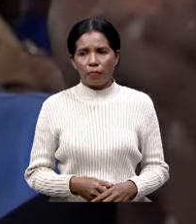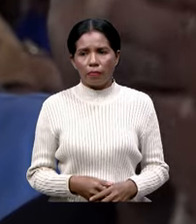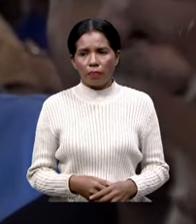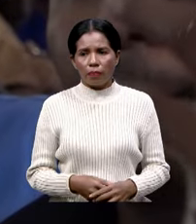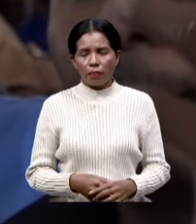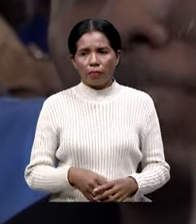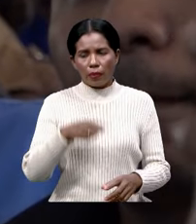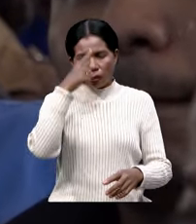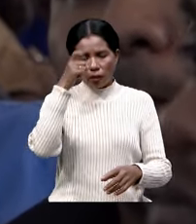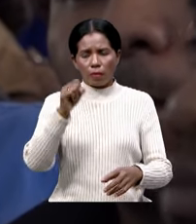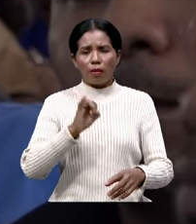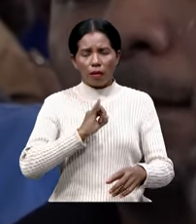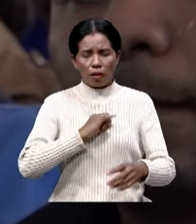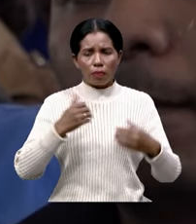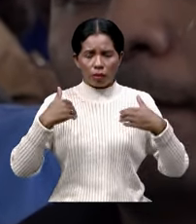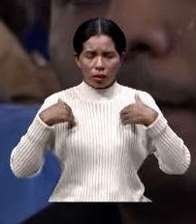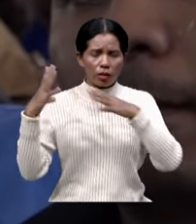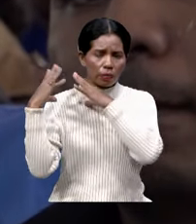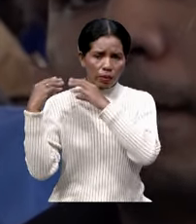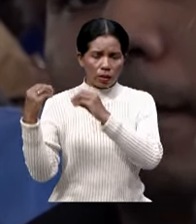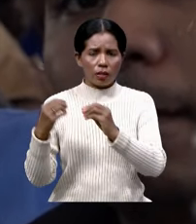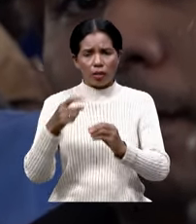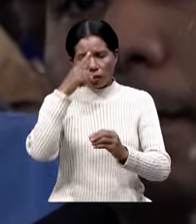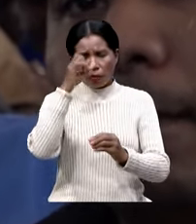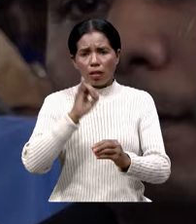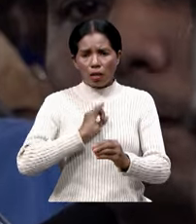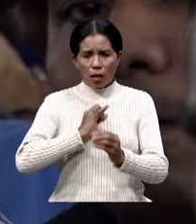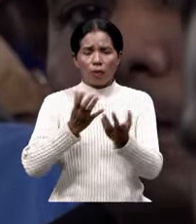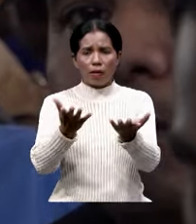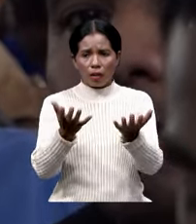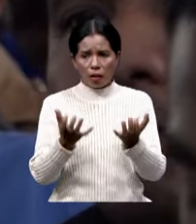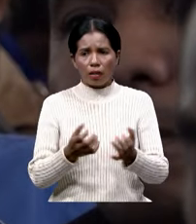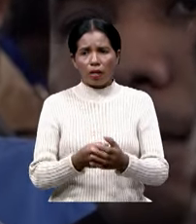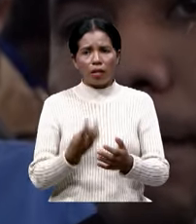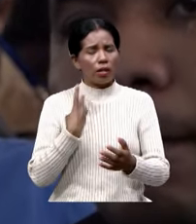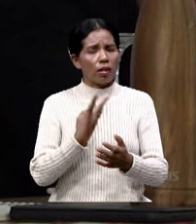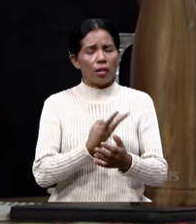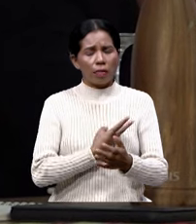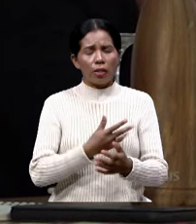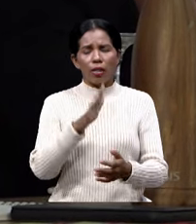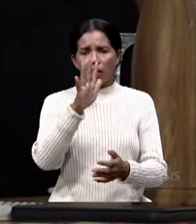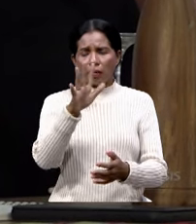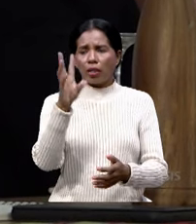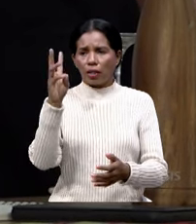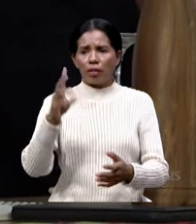Maka hau di esperan selama. Tapi naik awak karakter, amin ini maka naik ini.